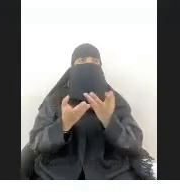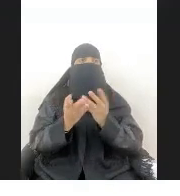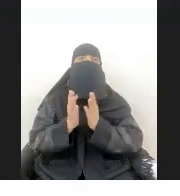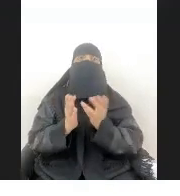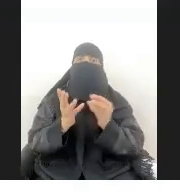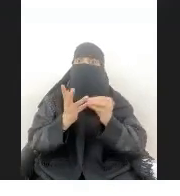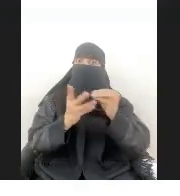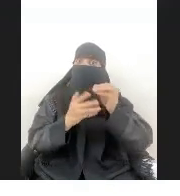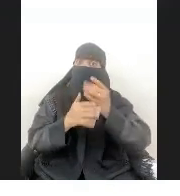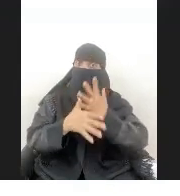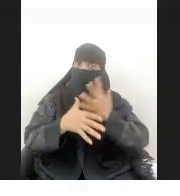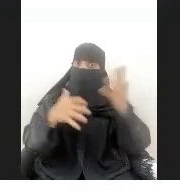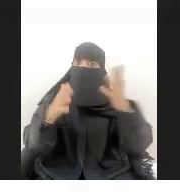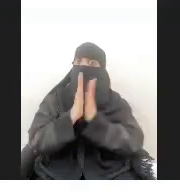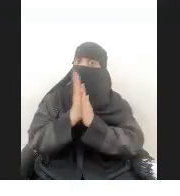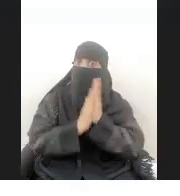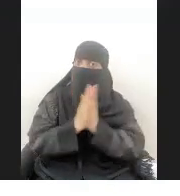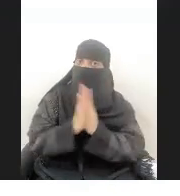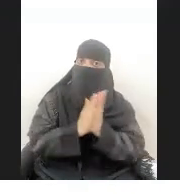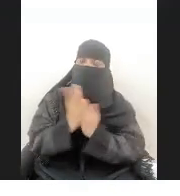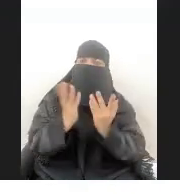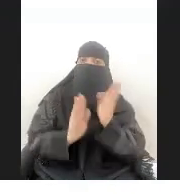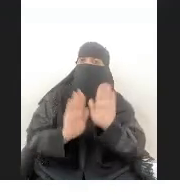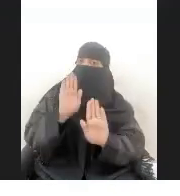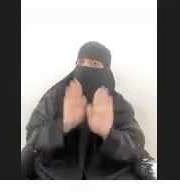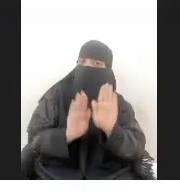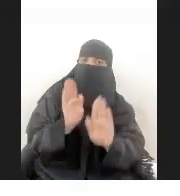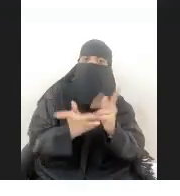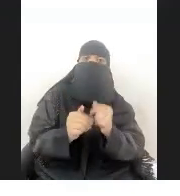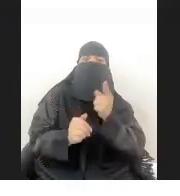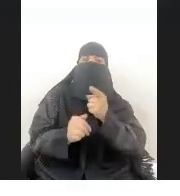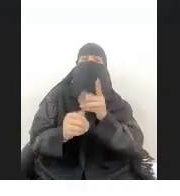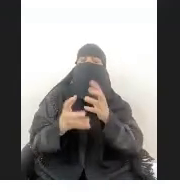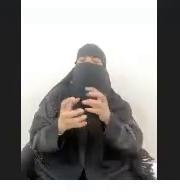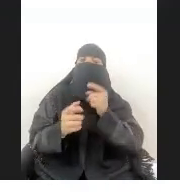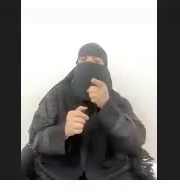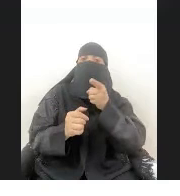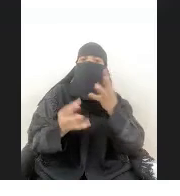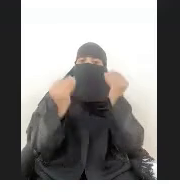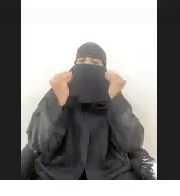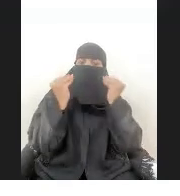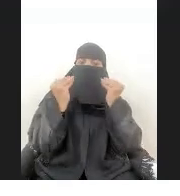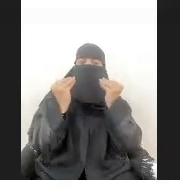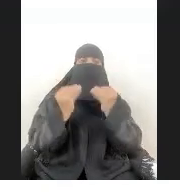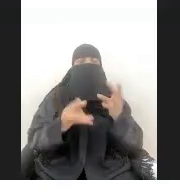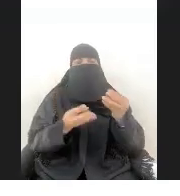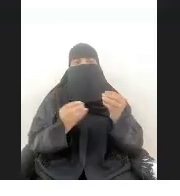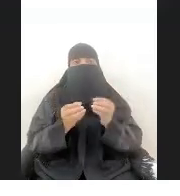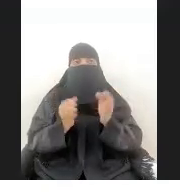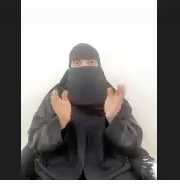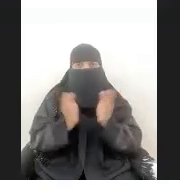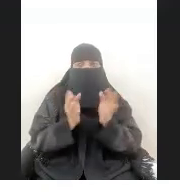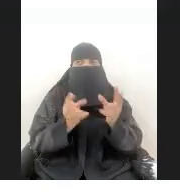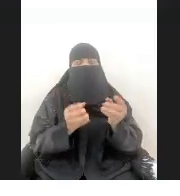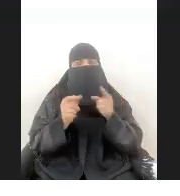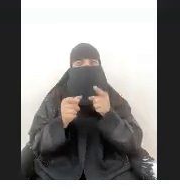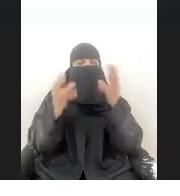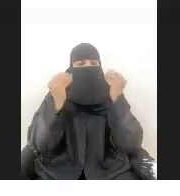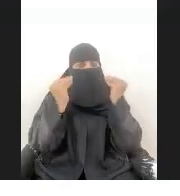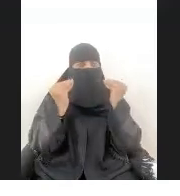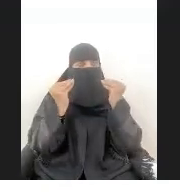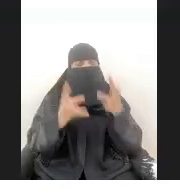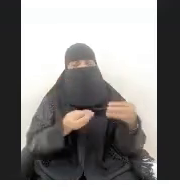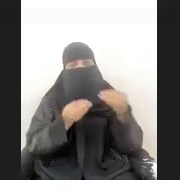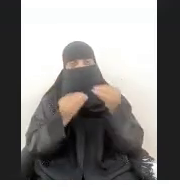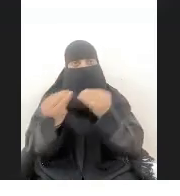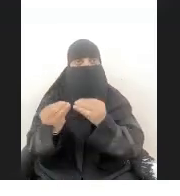الراجعة. هل يعني التعلم المصغر أني أنا أصمم محتوى أو أقدم المحتوى وأترك المتعلم، يعني خلاص